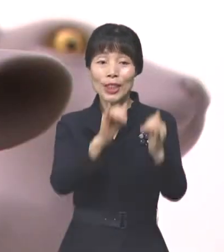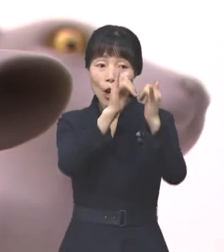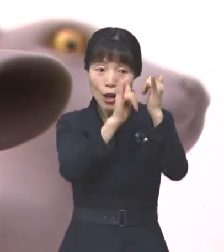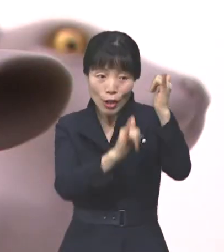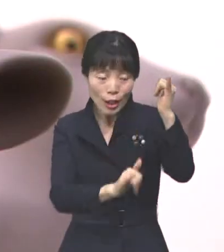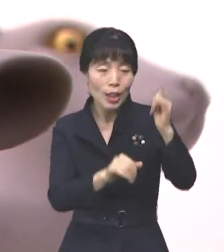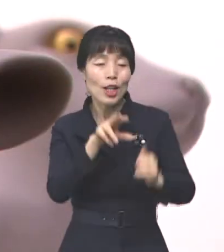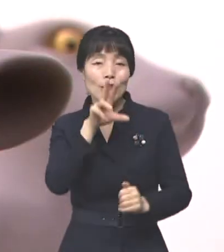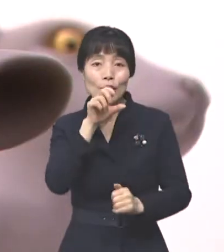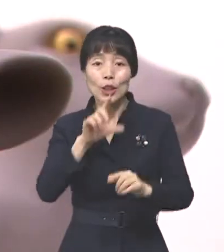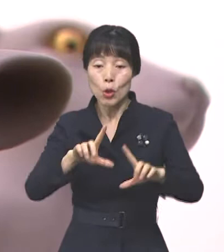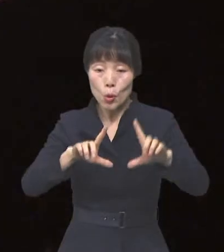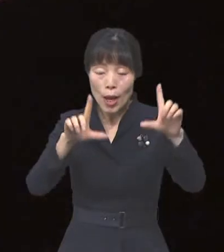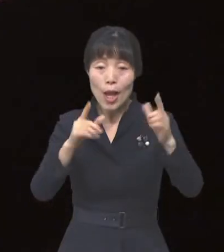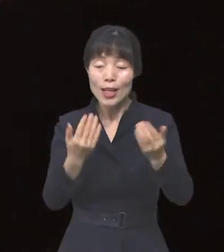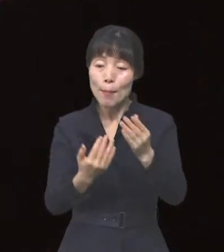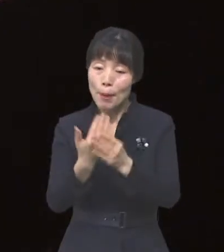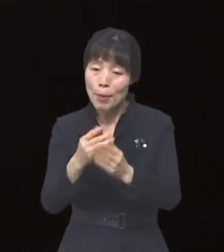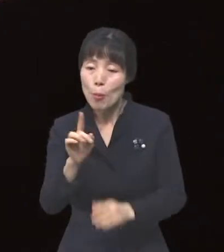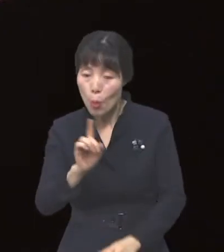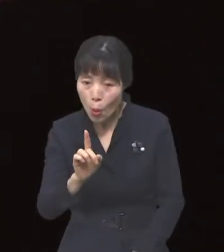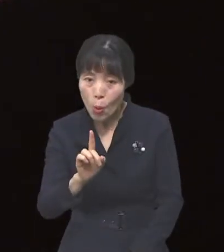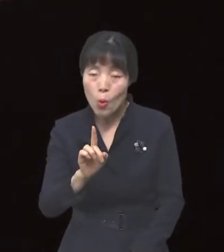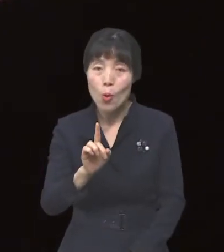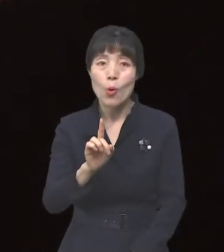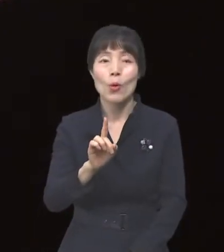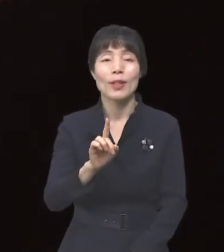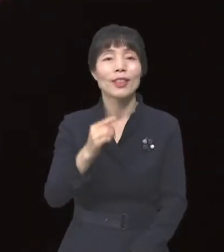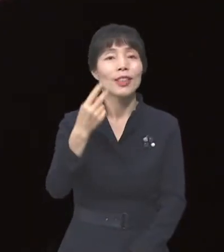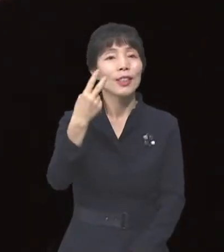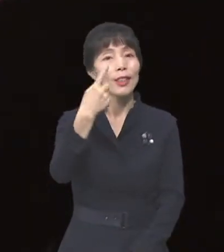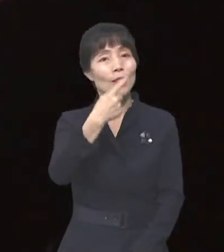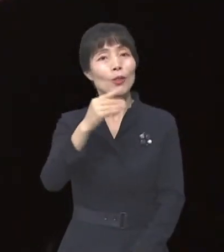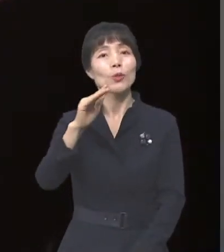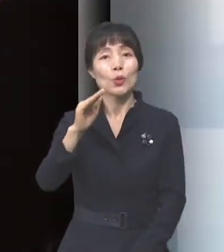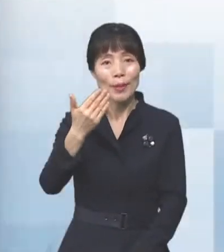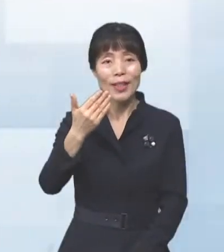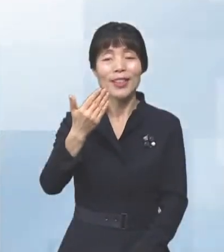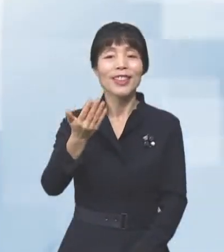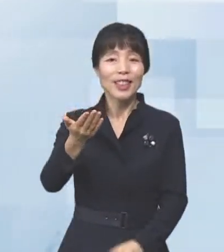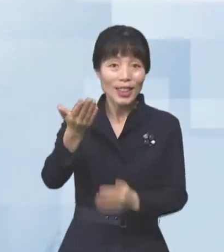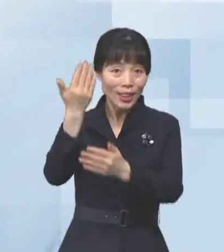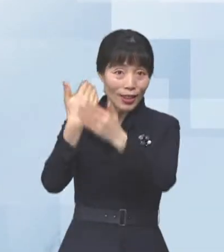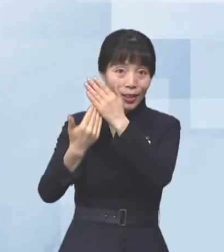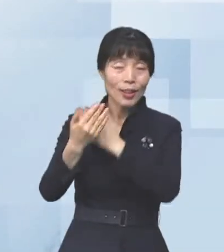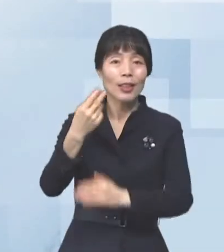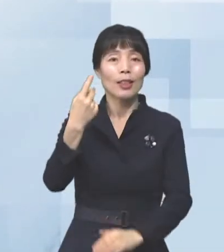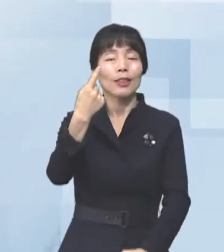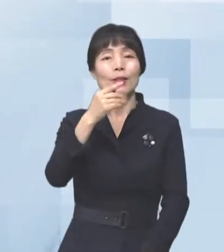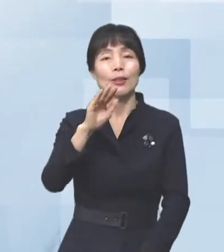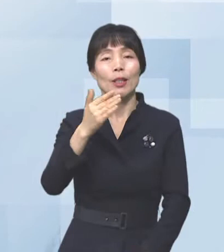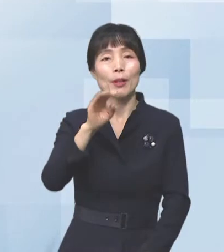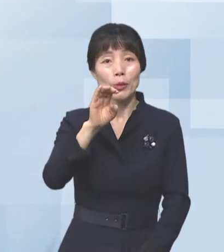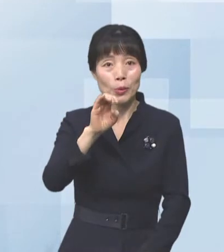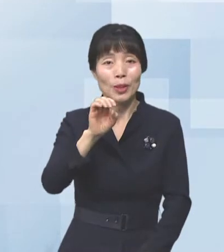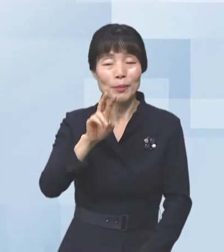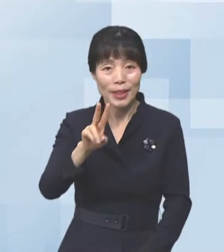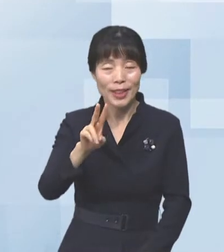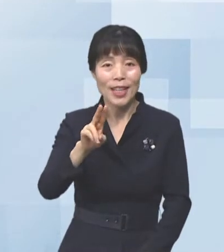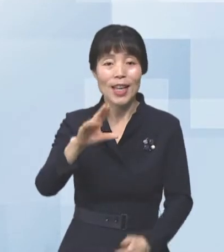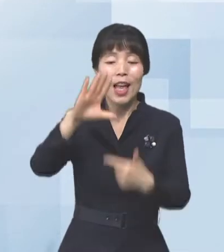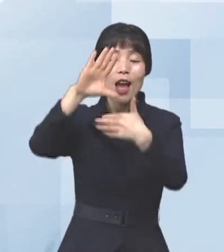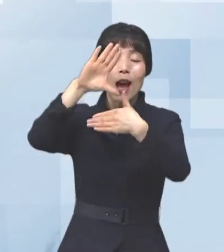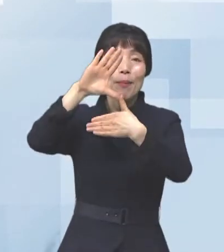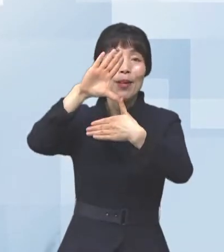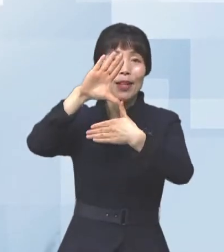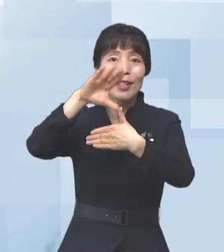역사적으로 쥐의 해에는 어떤 일이 일어났을까? 1900년대 이전에는 1492년 콜럼버스가 아메리카